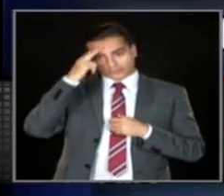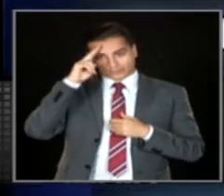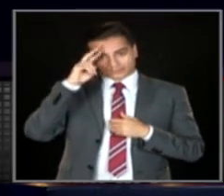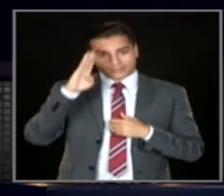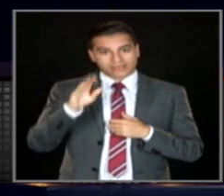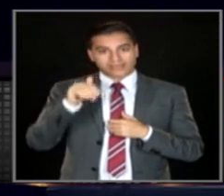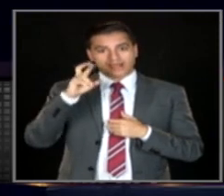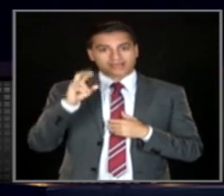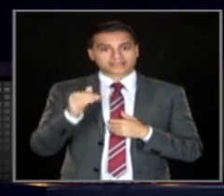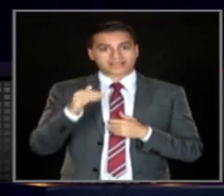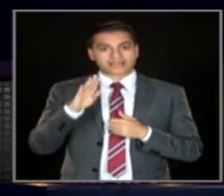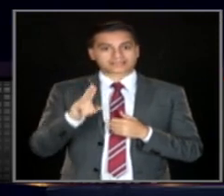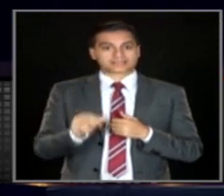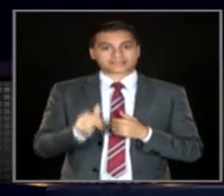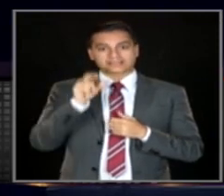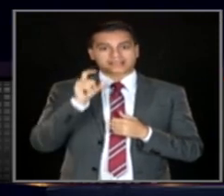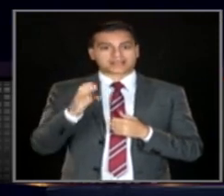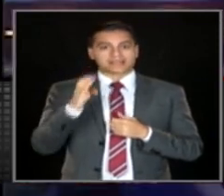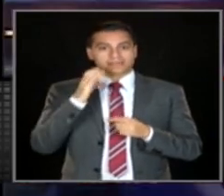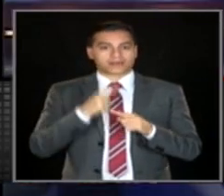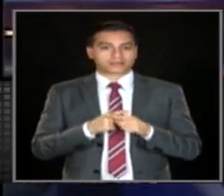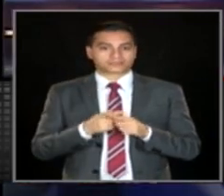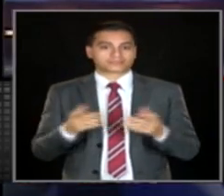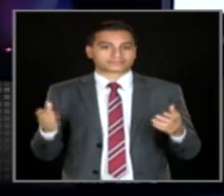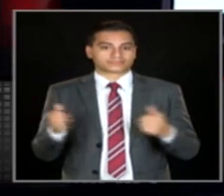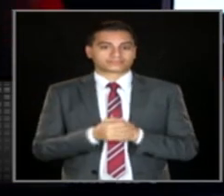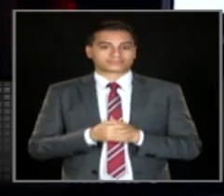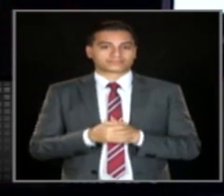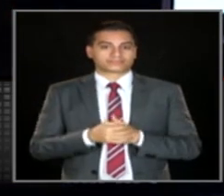كازاخستان. كازاخستان إجابة خاطئة.